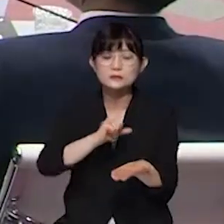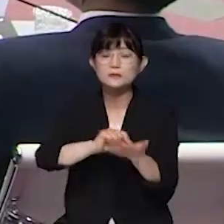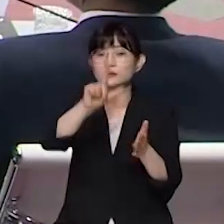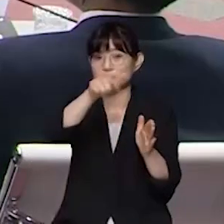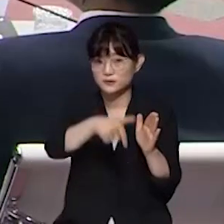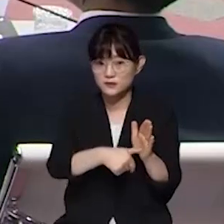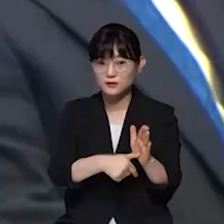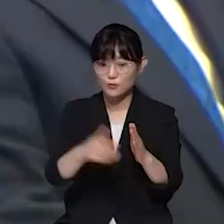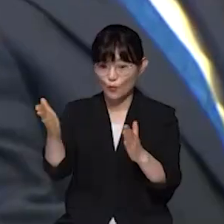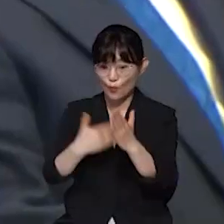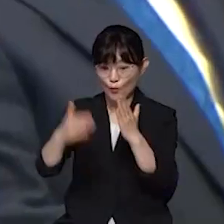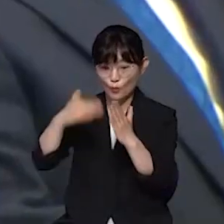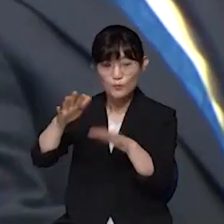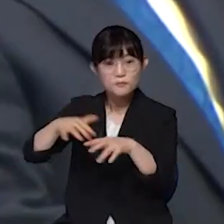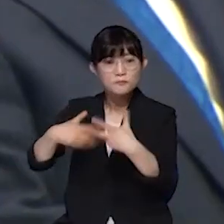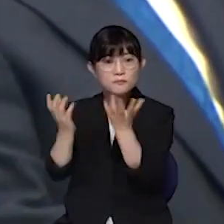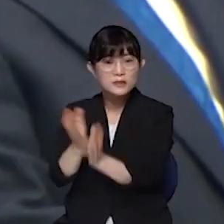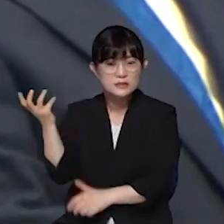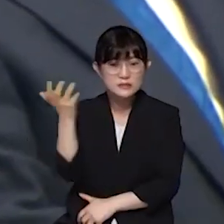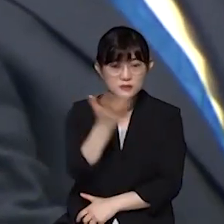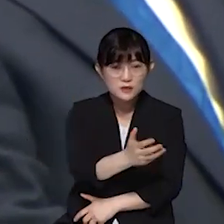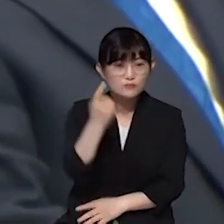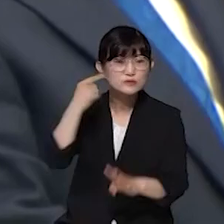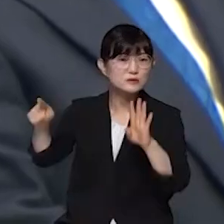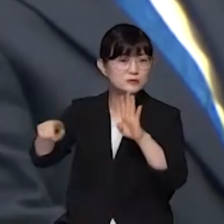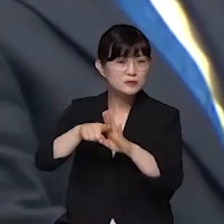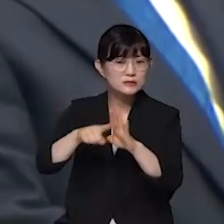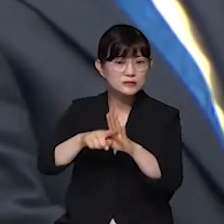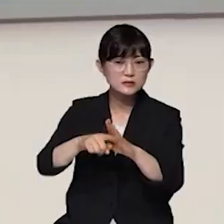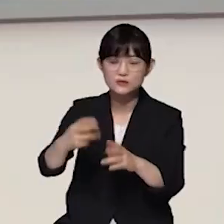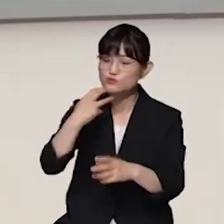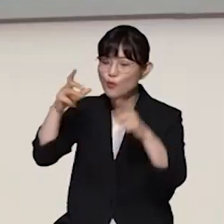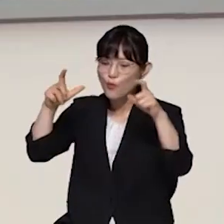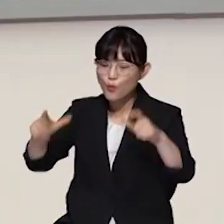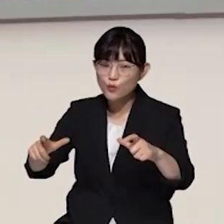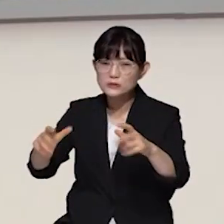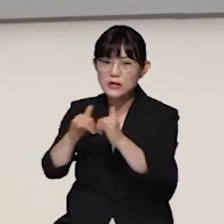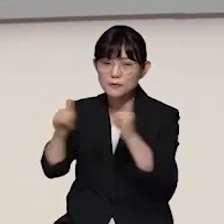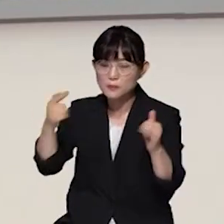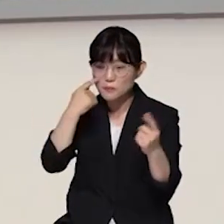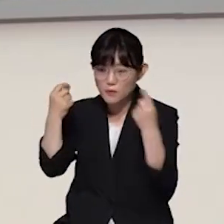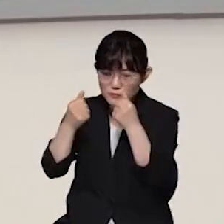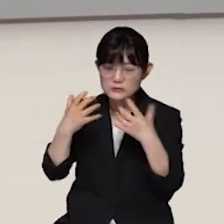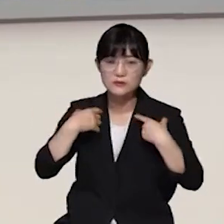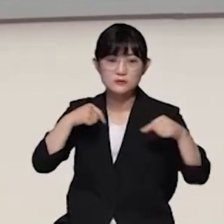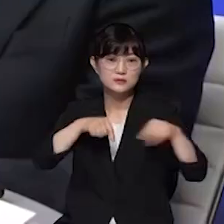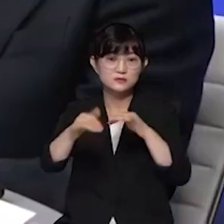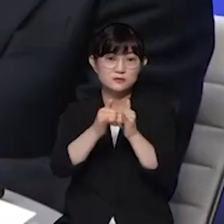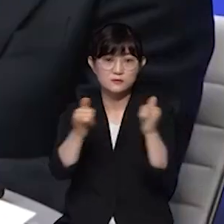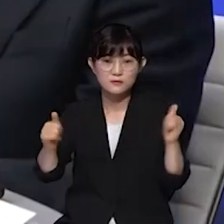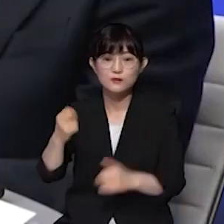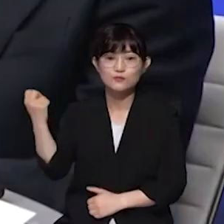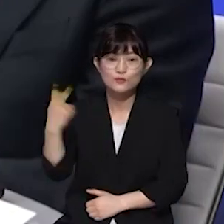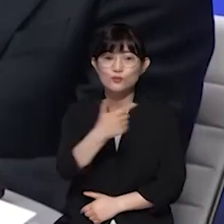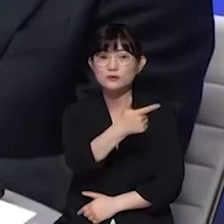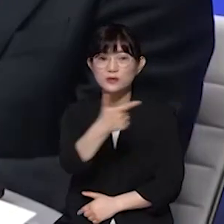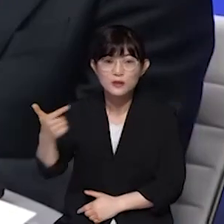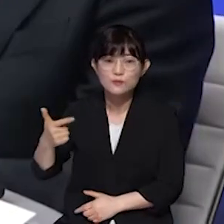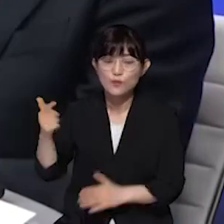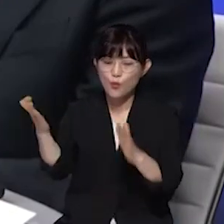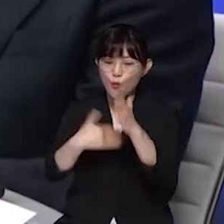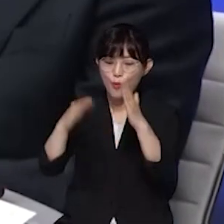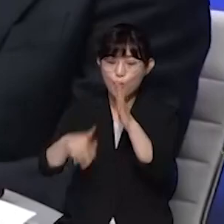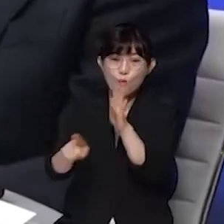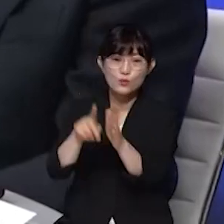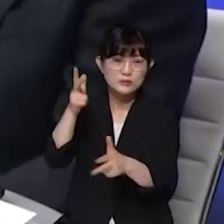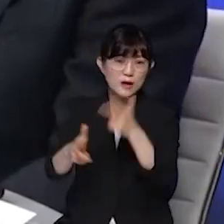하지만 공공기관 이전의 부정적인 수도권 민심을 눈치 보는 정치권과 대규모 공모사업 유치를 의식하는